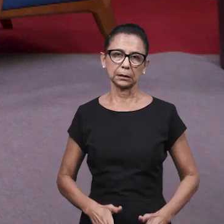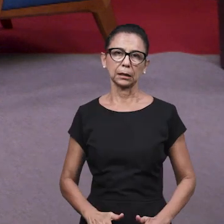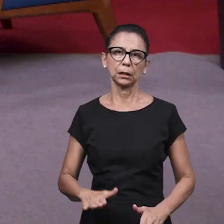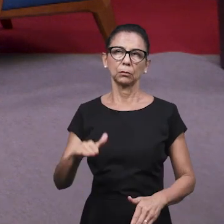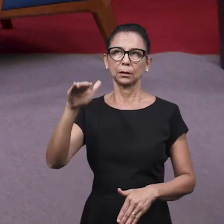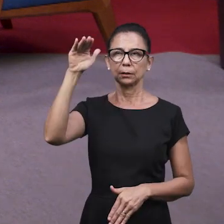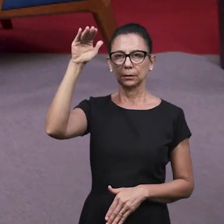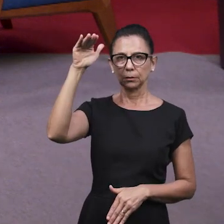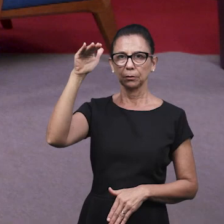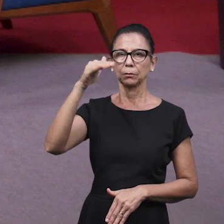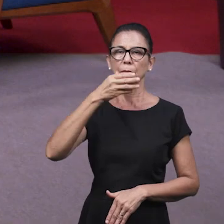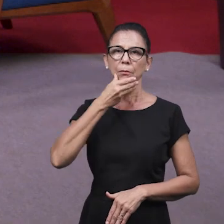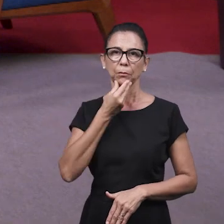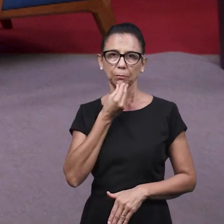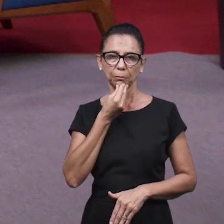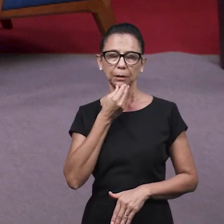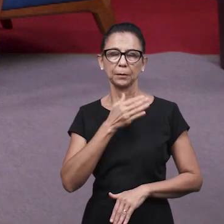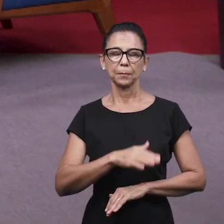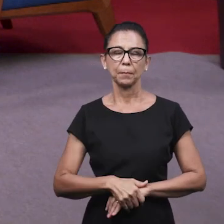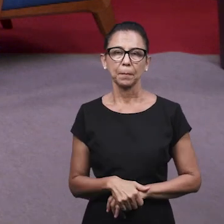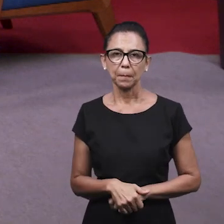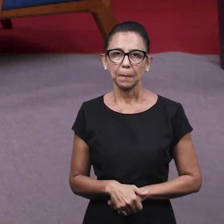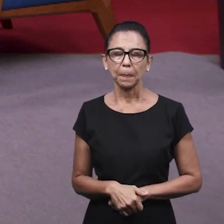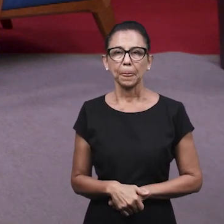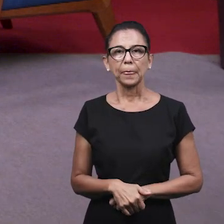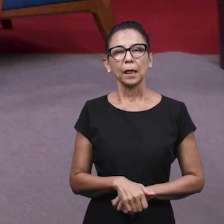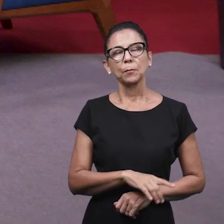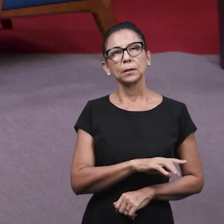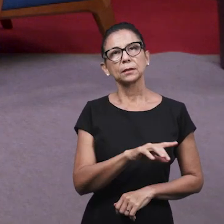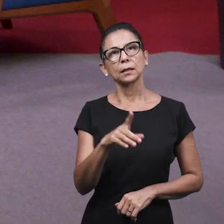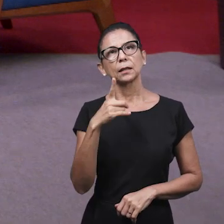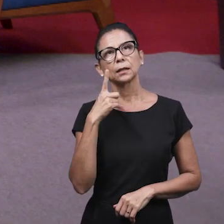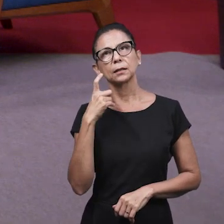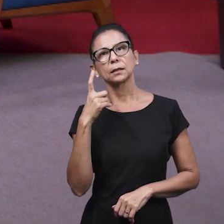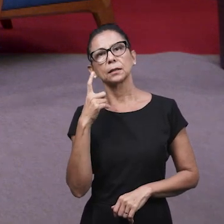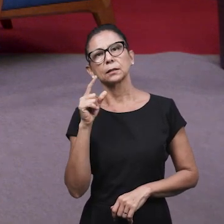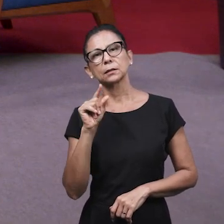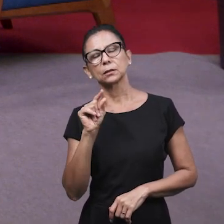Là, une observation importante, c'est que dans le journalisme,